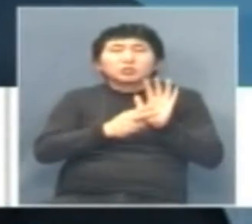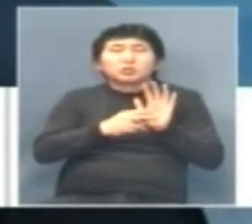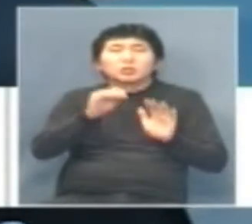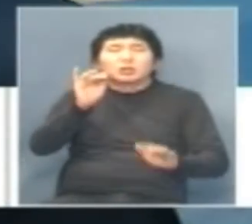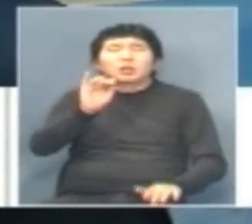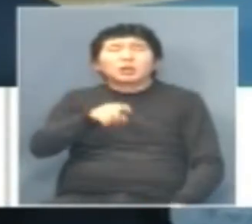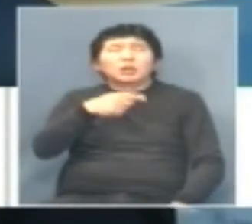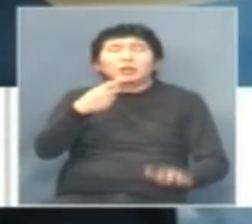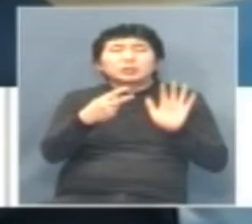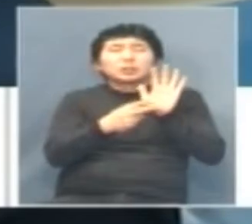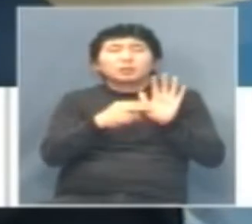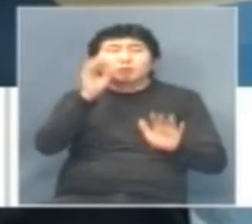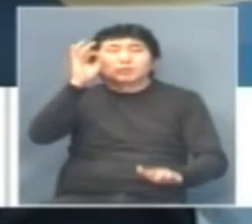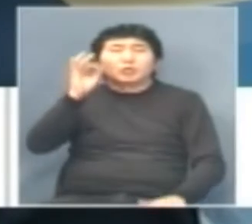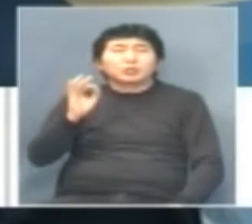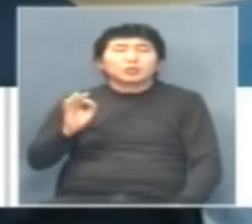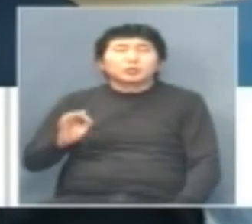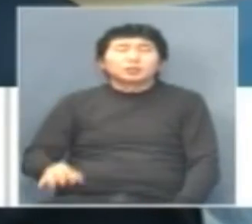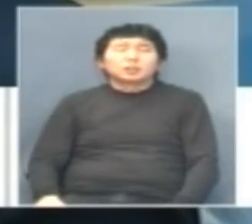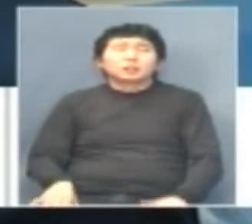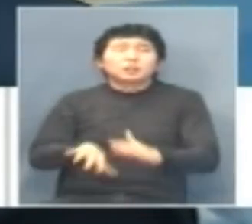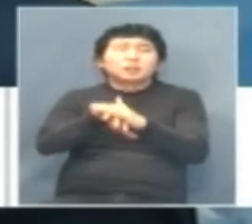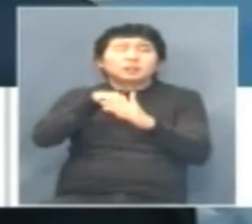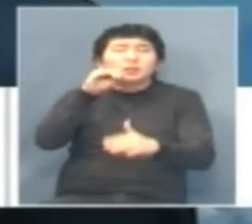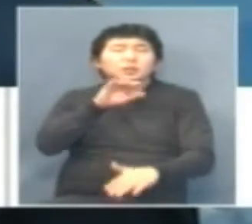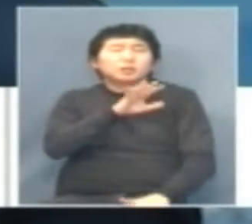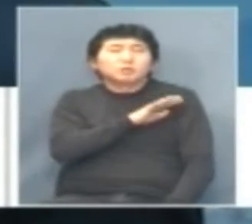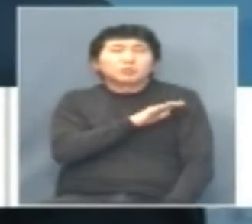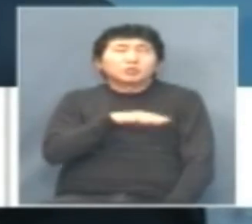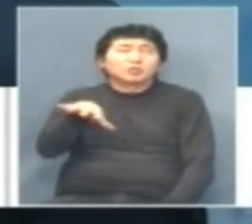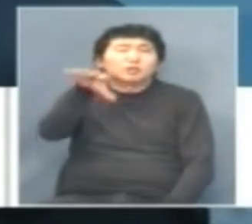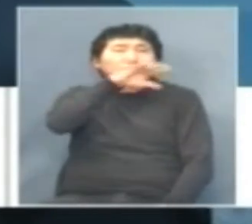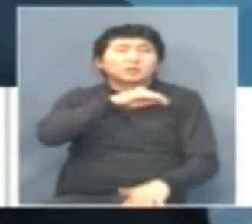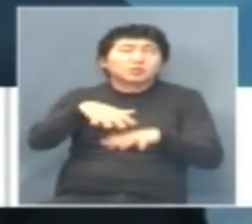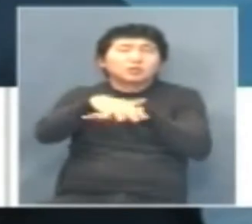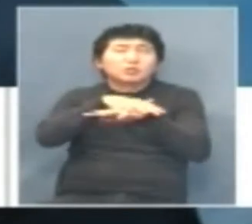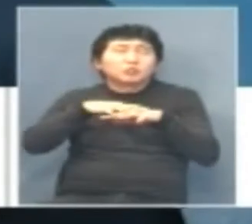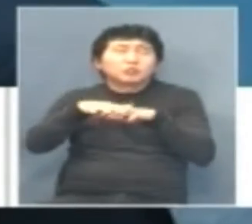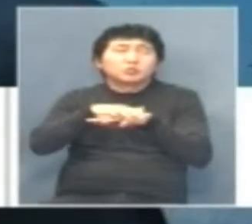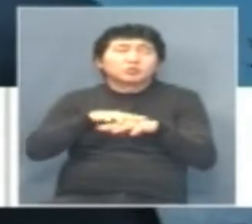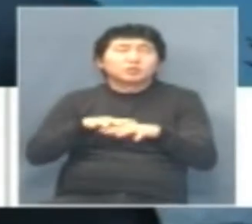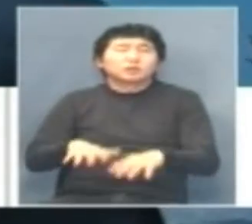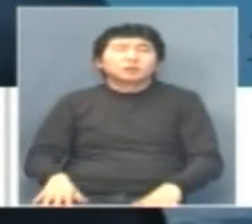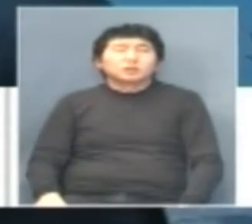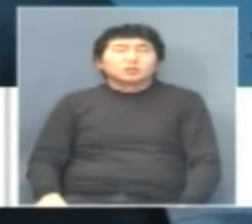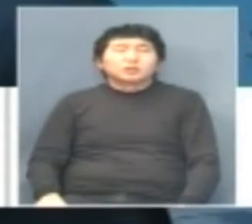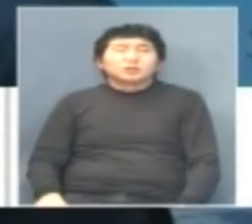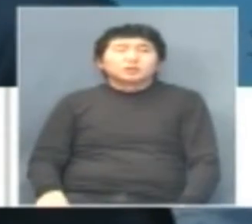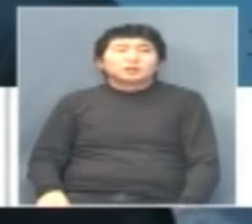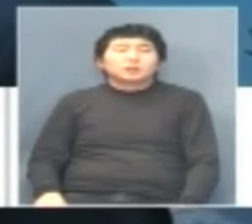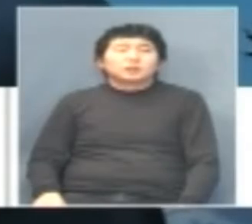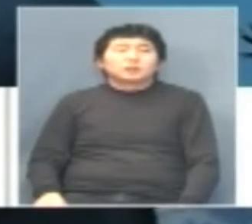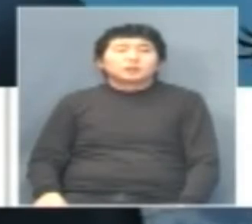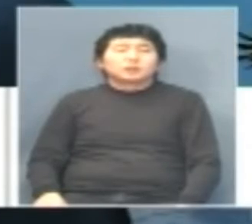президентіміз Нұрсұлтан Әбішұлы Назарбаев президент болып сайланған болатын, бүкіл халықтық дауыс алды. Осы сәттен бастап Қазақстан өзінің